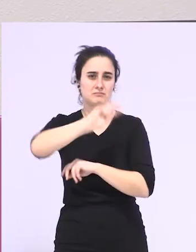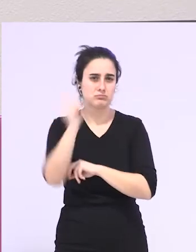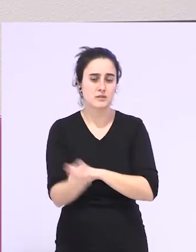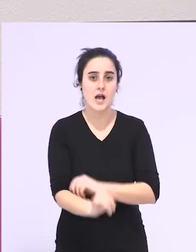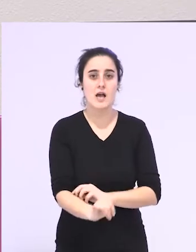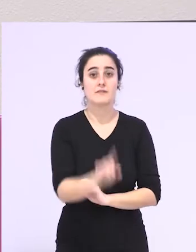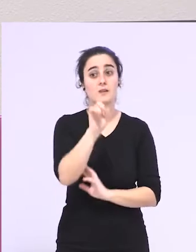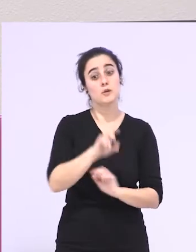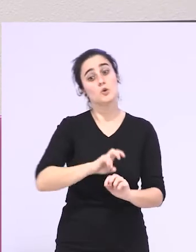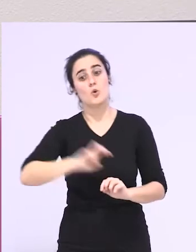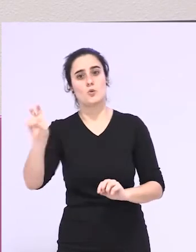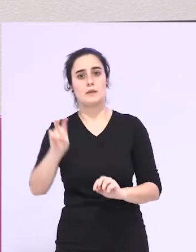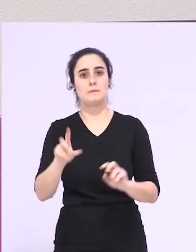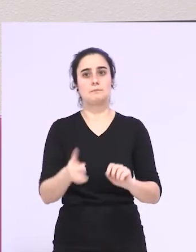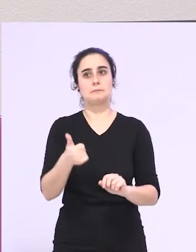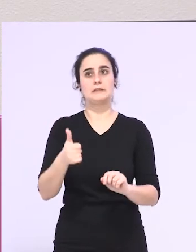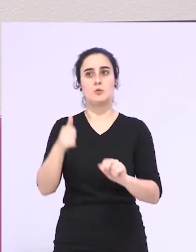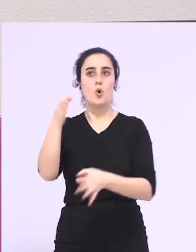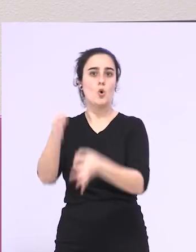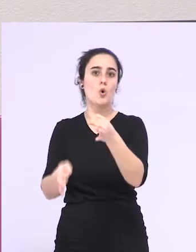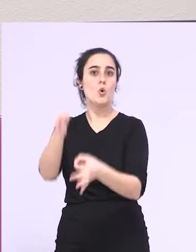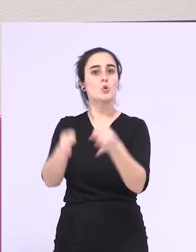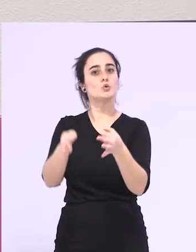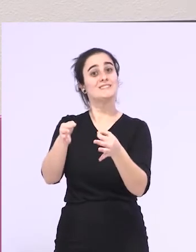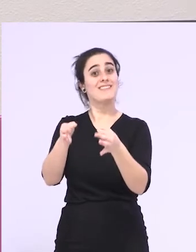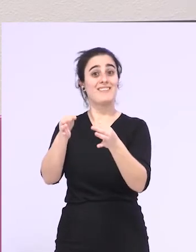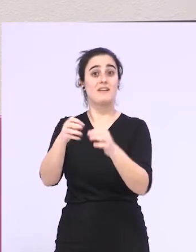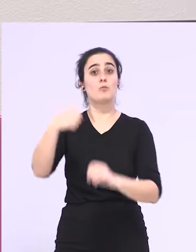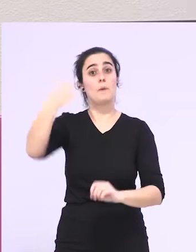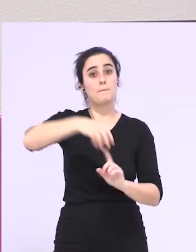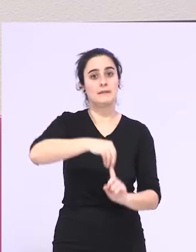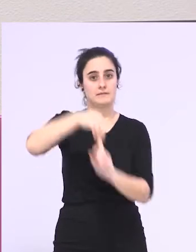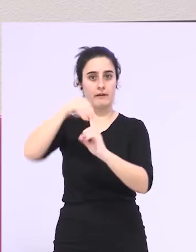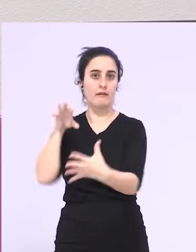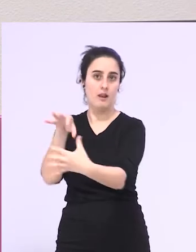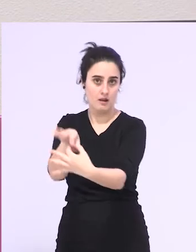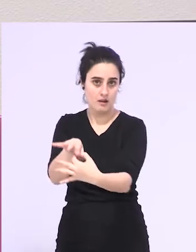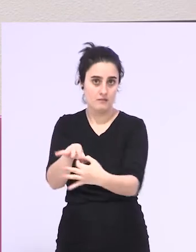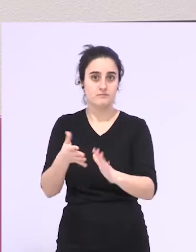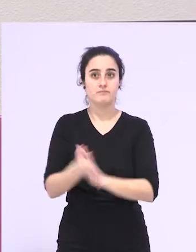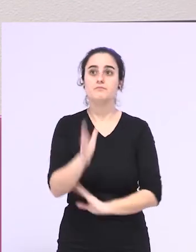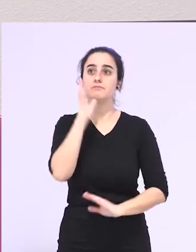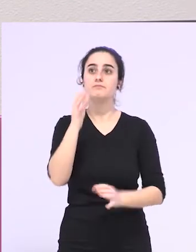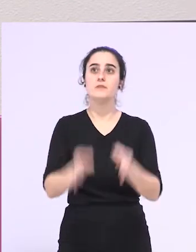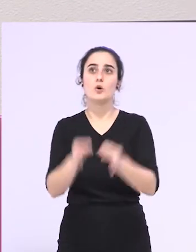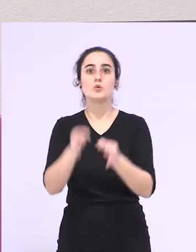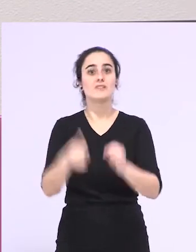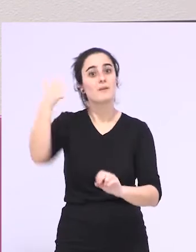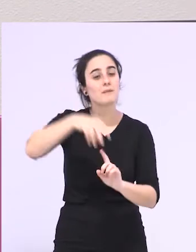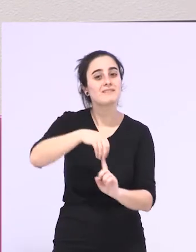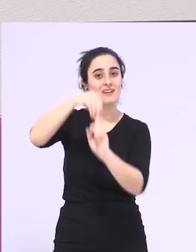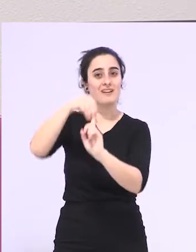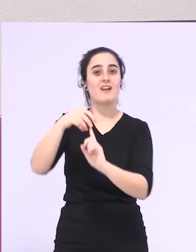ba, zerikusi gehiago daukate justiziaren ideia horrekin, ez? Justizia patriarkala dela, bueno, gero eta zorrotzago definitzen goaz,